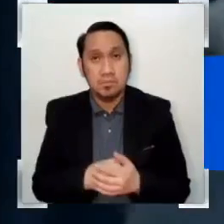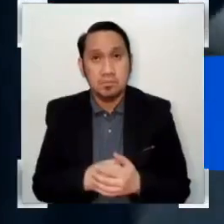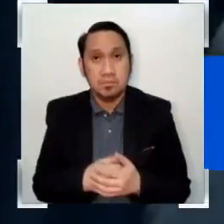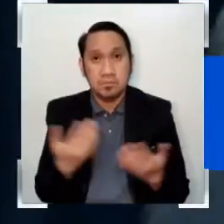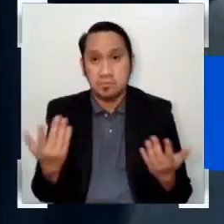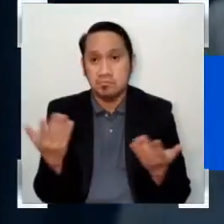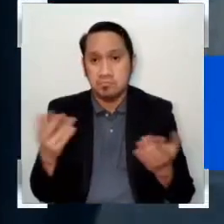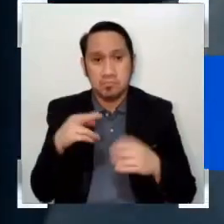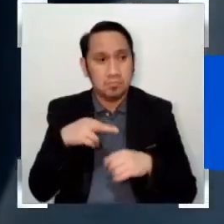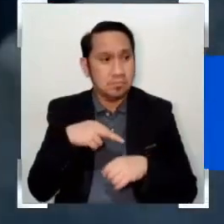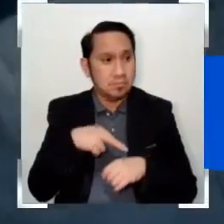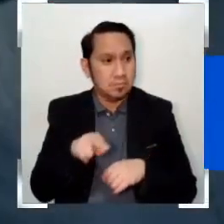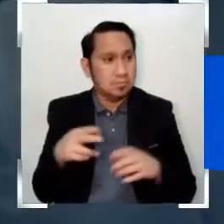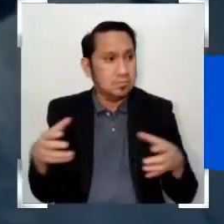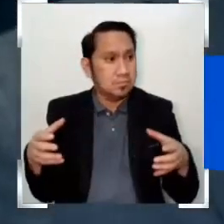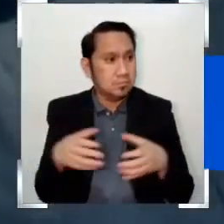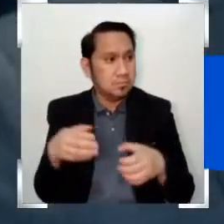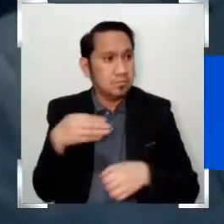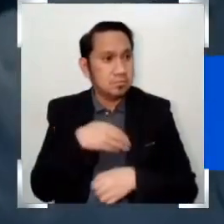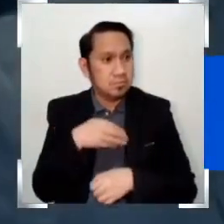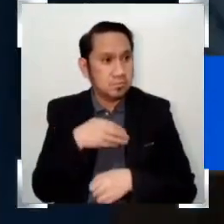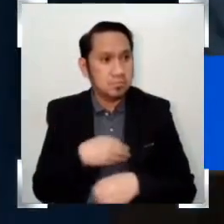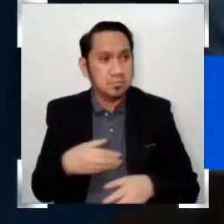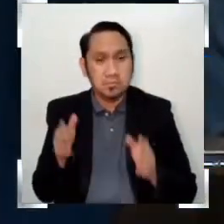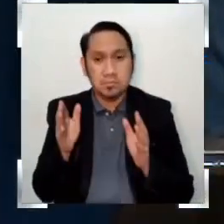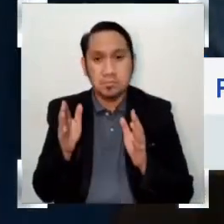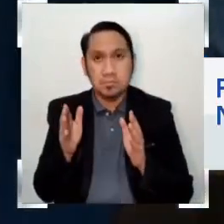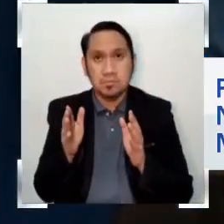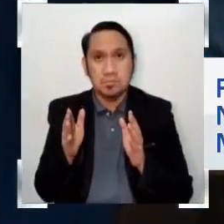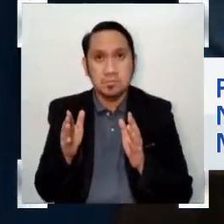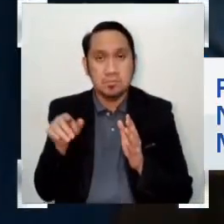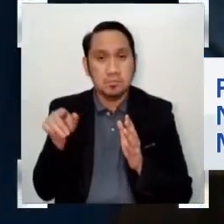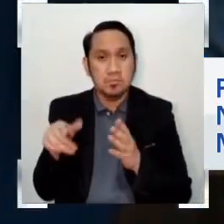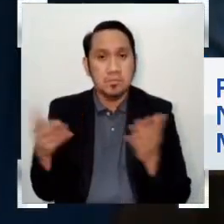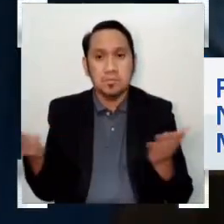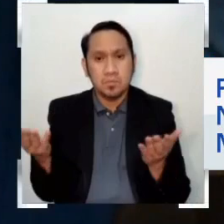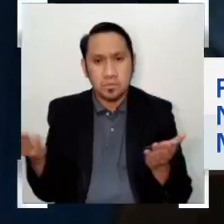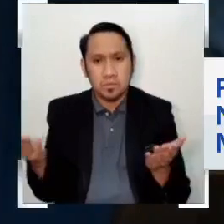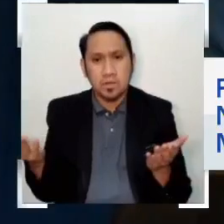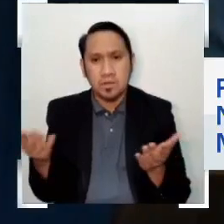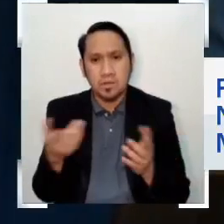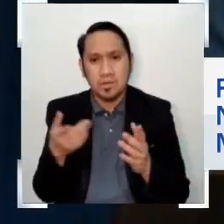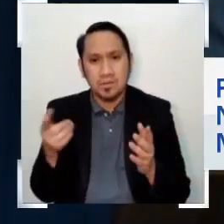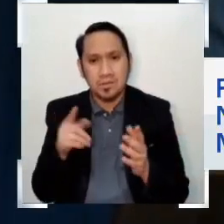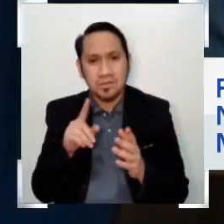Banks, nagsalita ang executive na hindi manggagaling doon. Ano ba talaga, kuya, di ba?